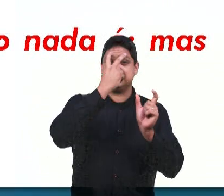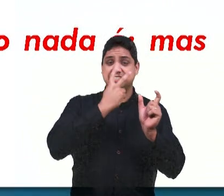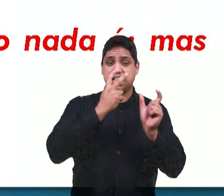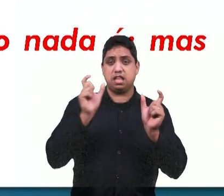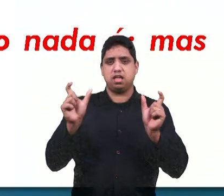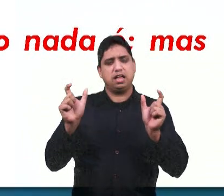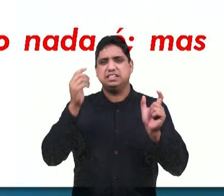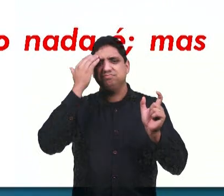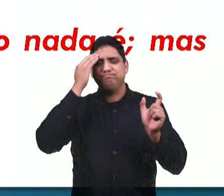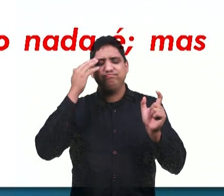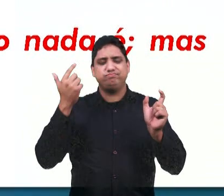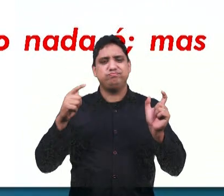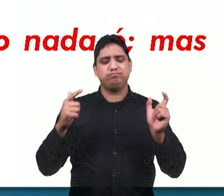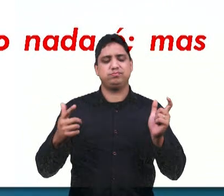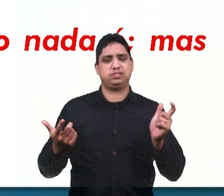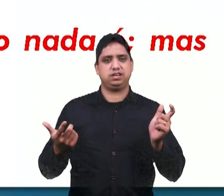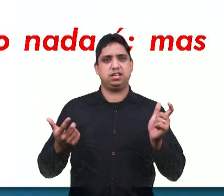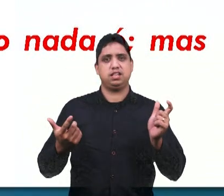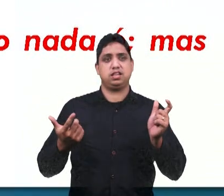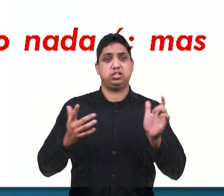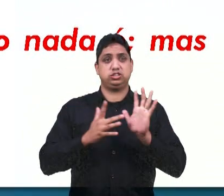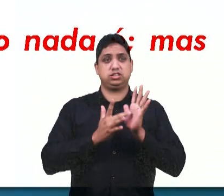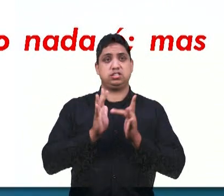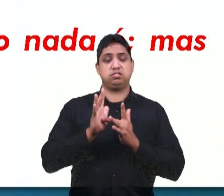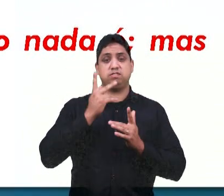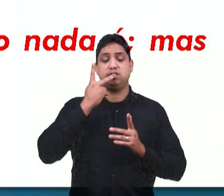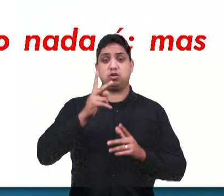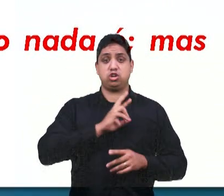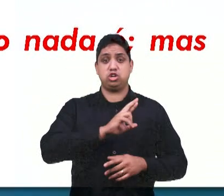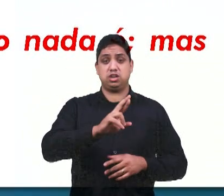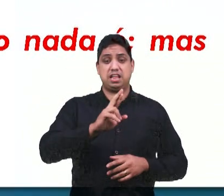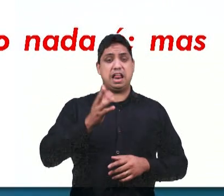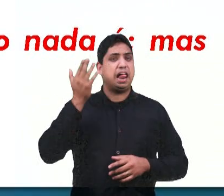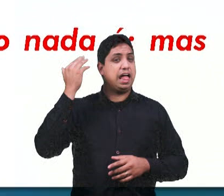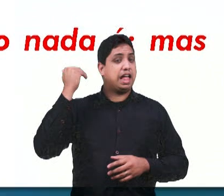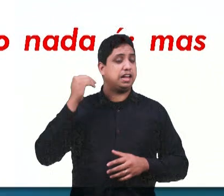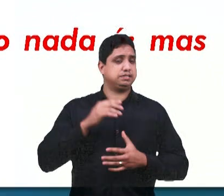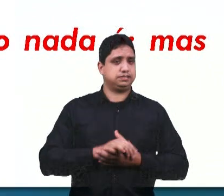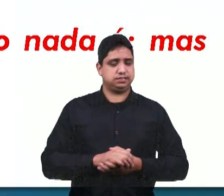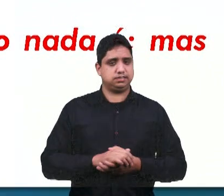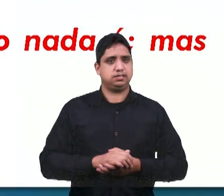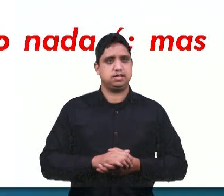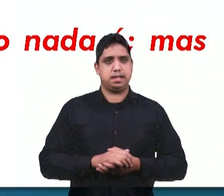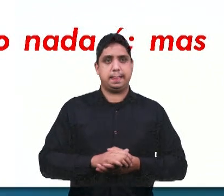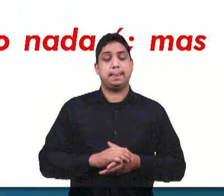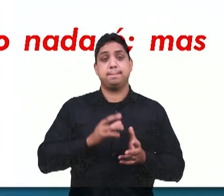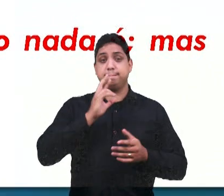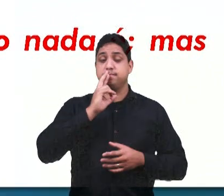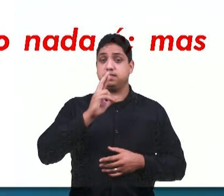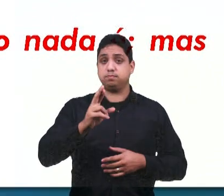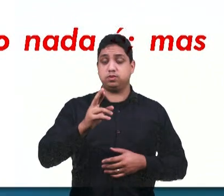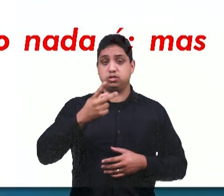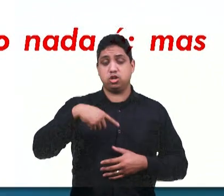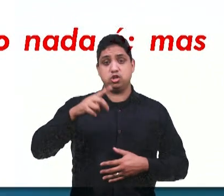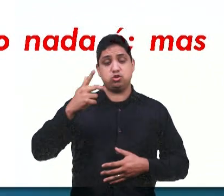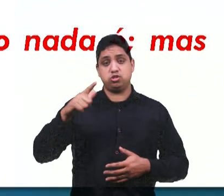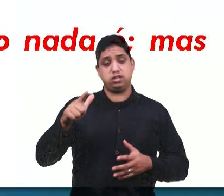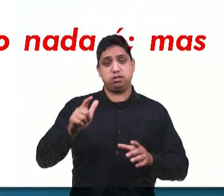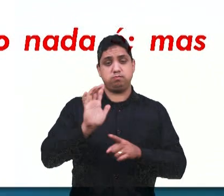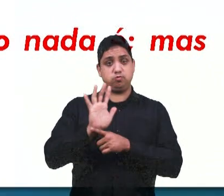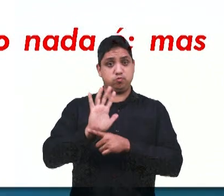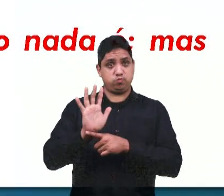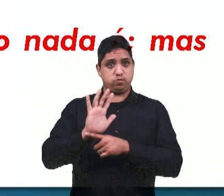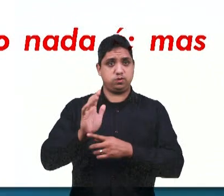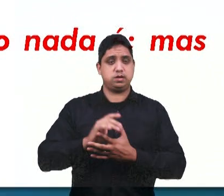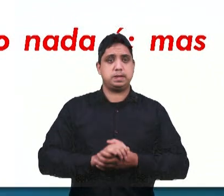d'aveugle et insensé que le Seigneur Jésus a donnée aux religieux de l'époque. La réponse, comme nous n'avons pas une